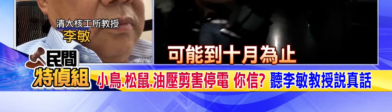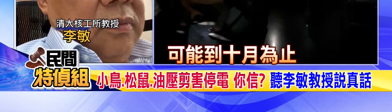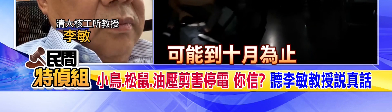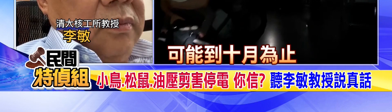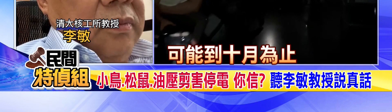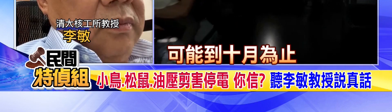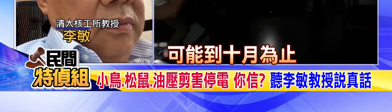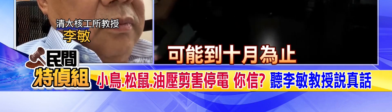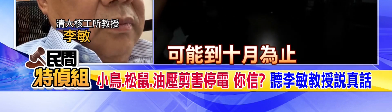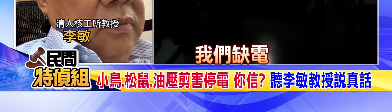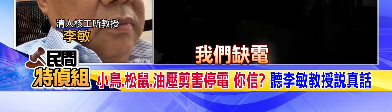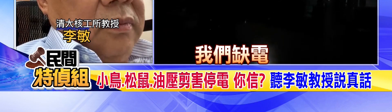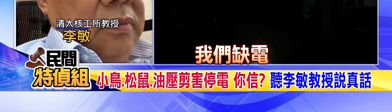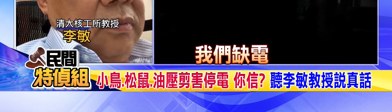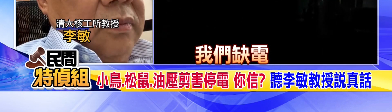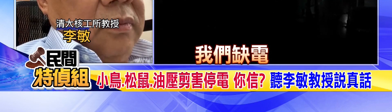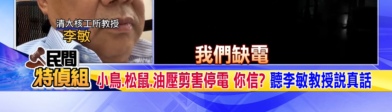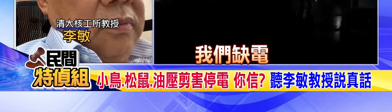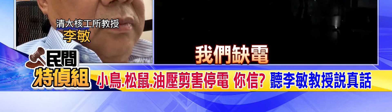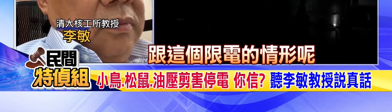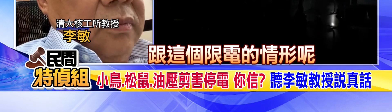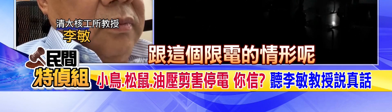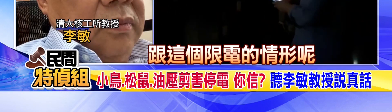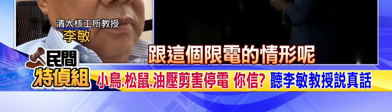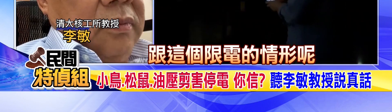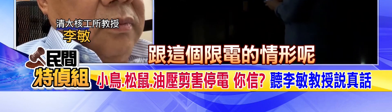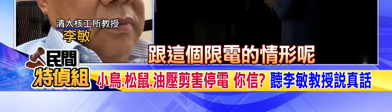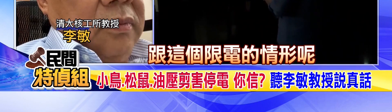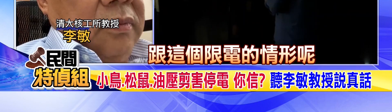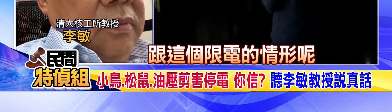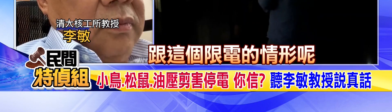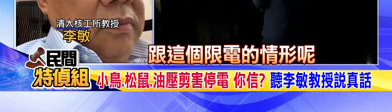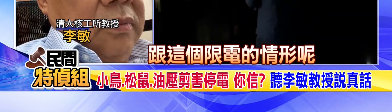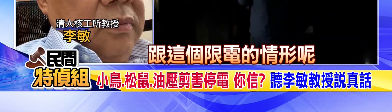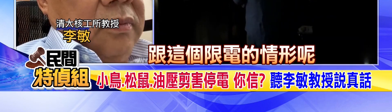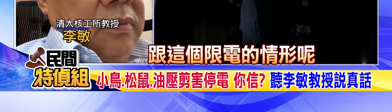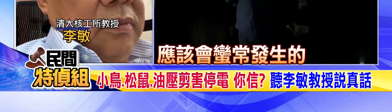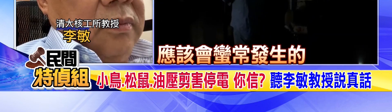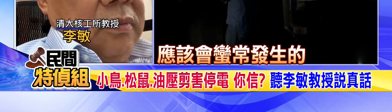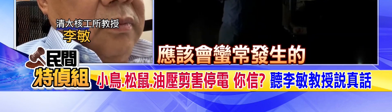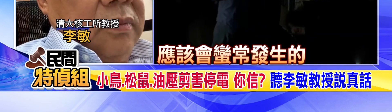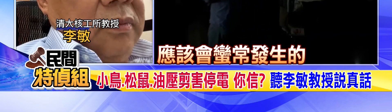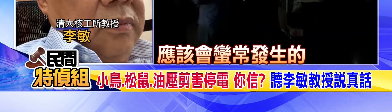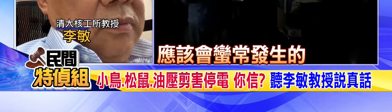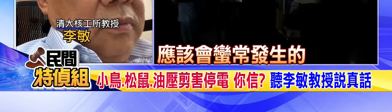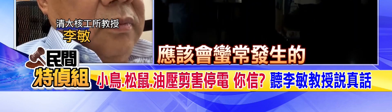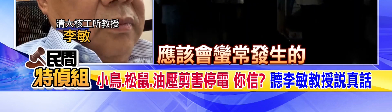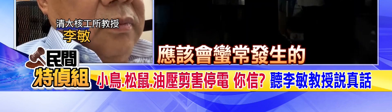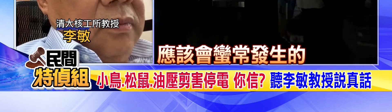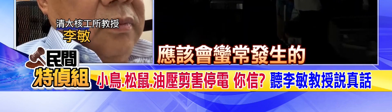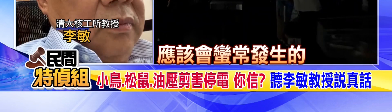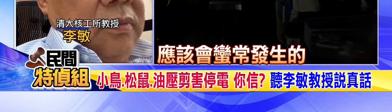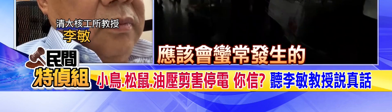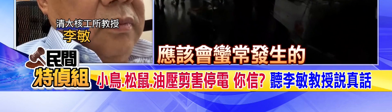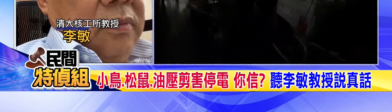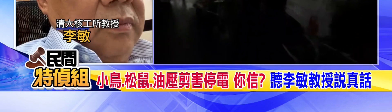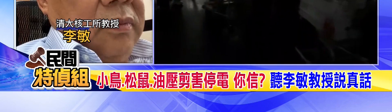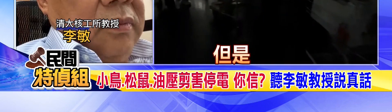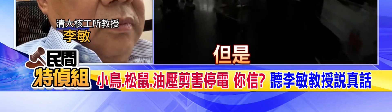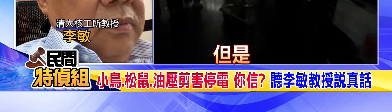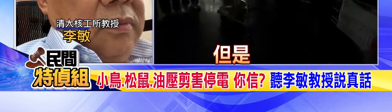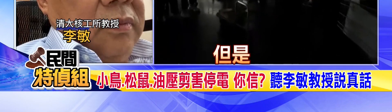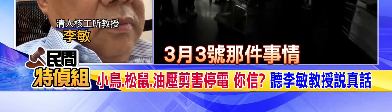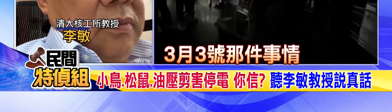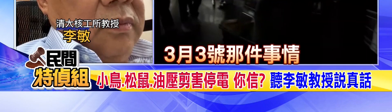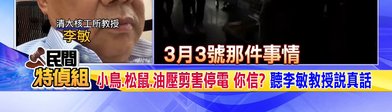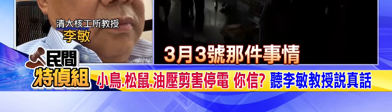到10月为止，我们缺电跟这个限电的情形呢，应该会蛮常发生的。但